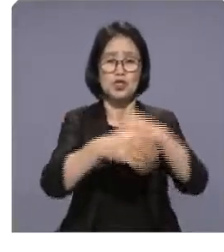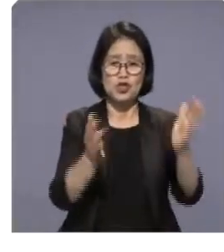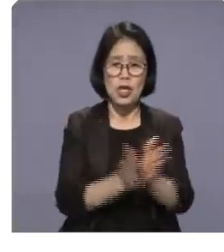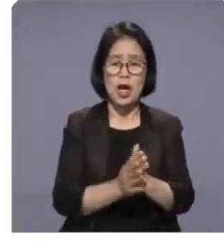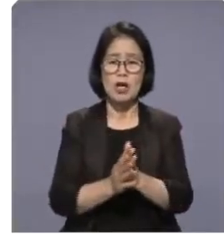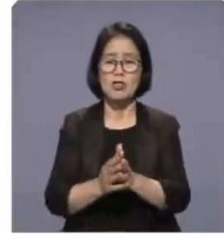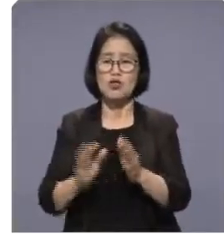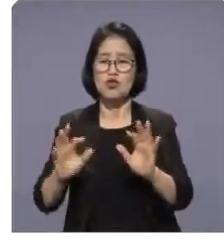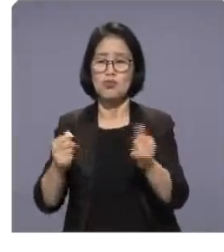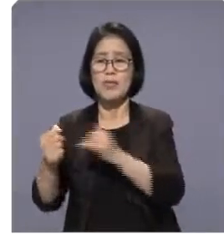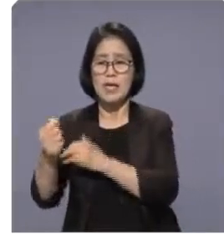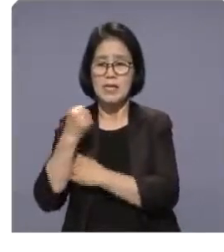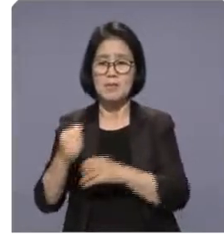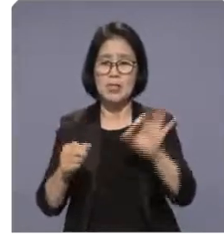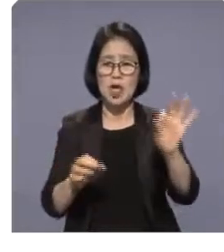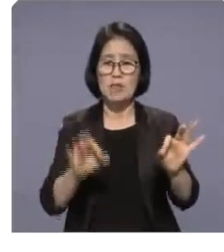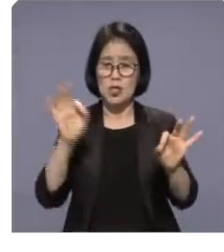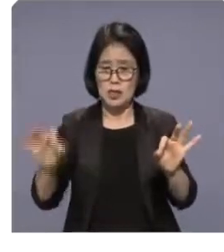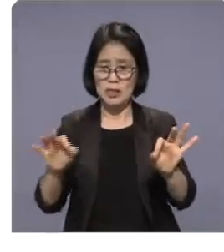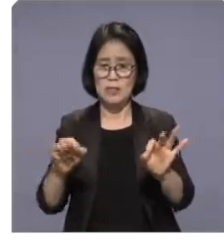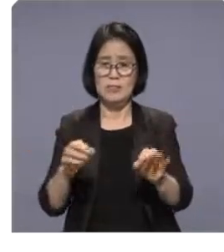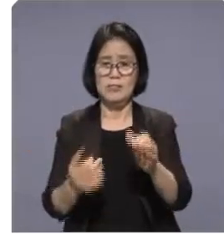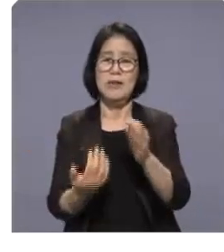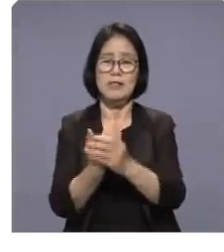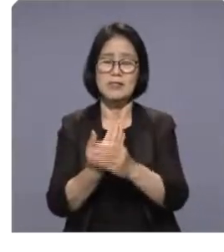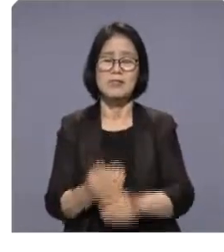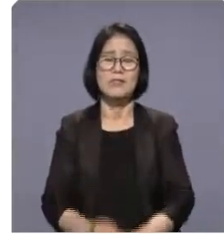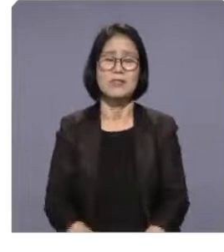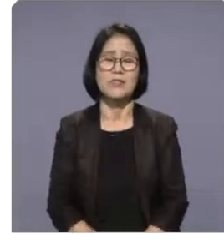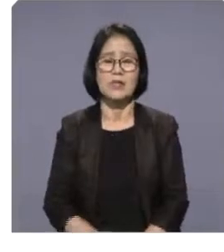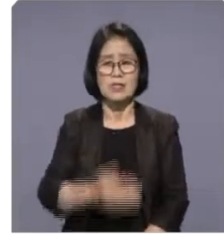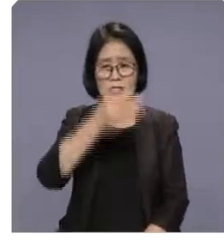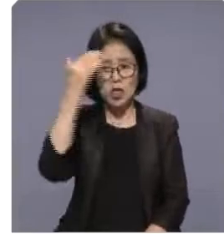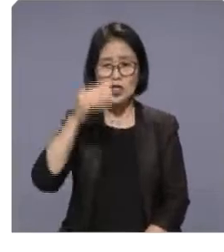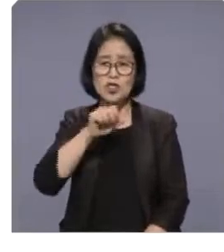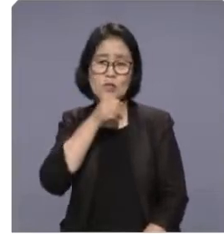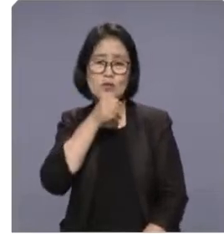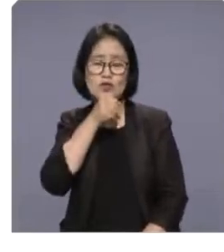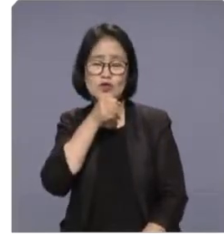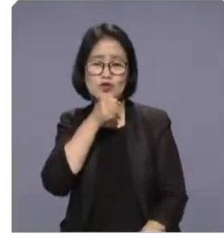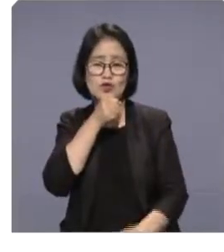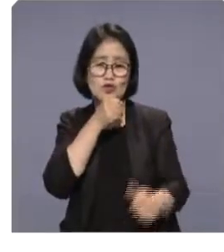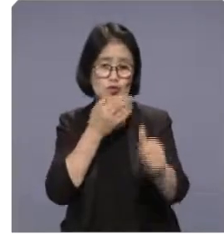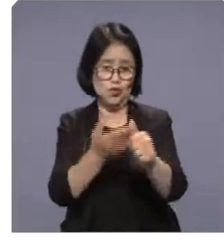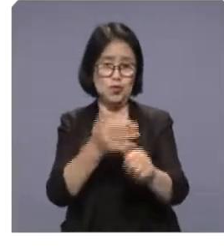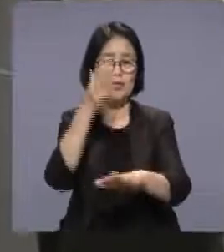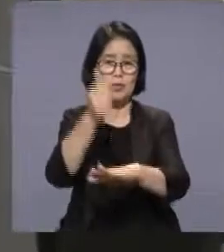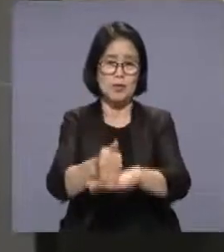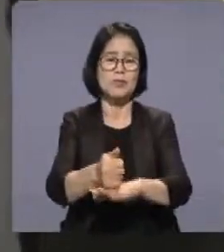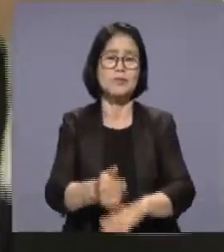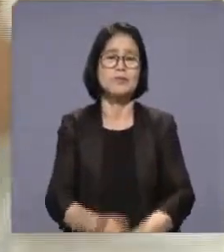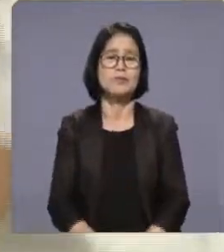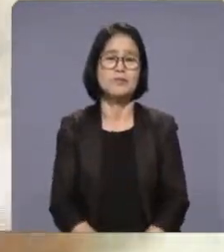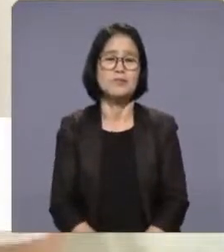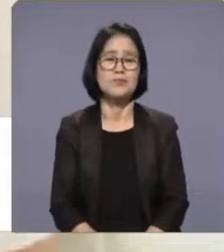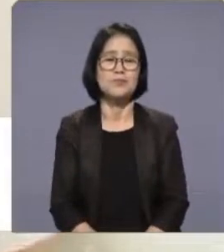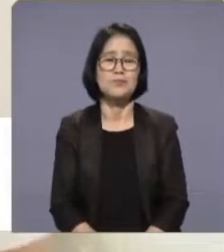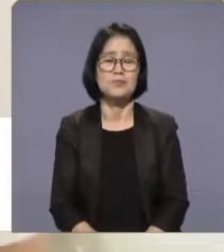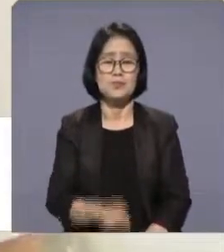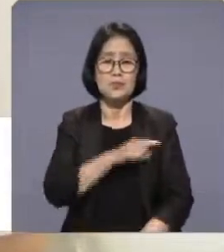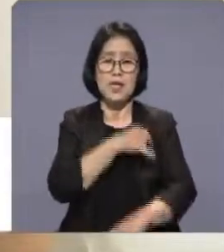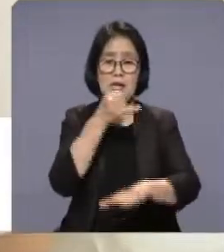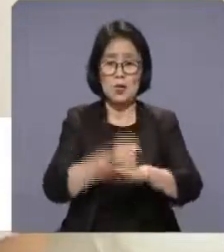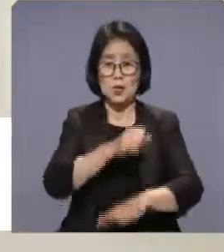더불어민주당과 국민의힘이 각각 10명씩 배출했습니다. 청년 가점을 높게 배정한 결과입니다.